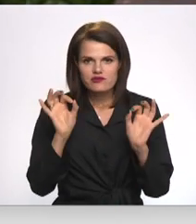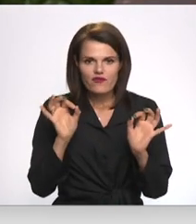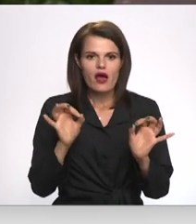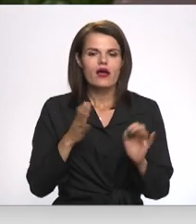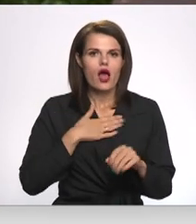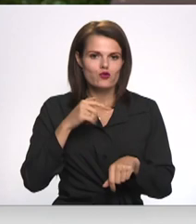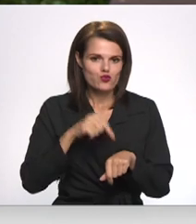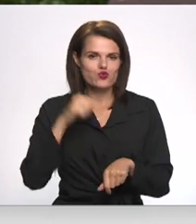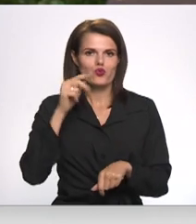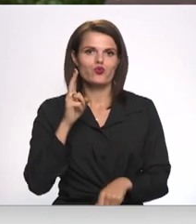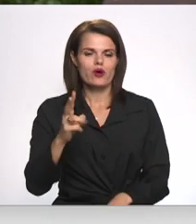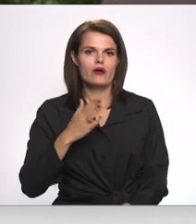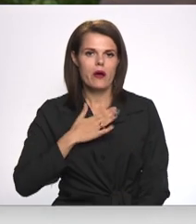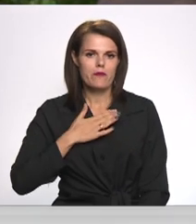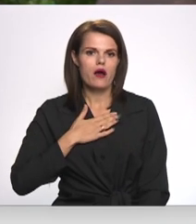es jūtu, ka